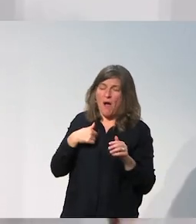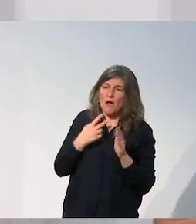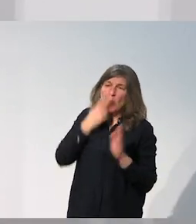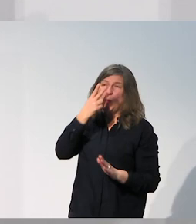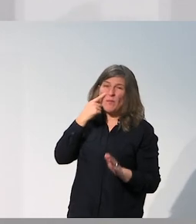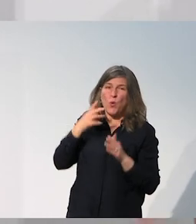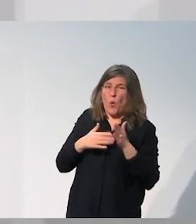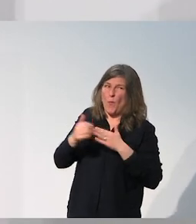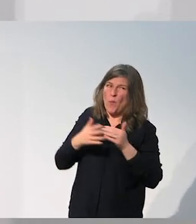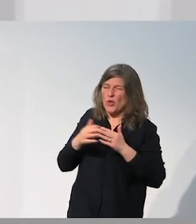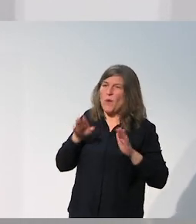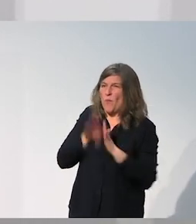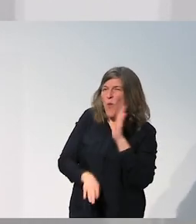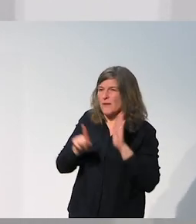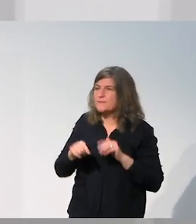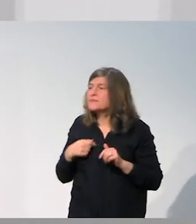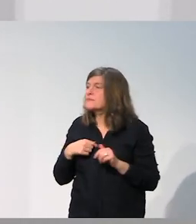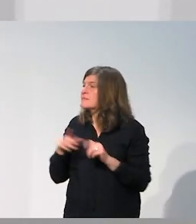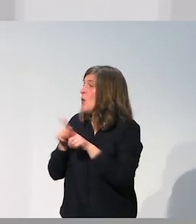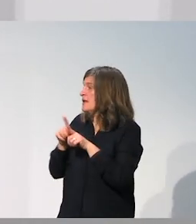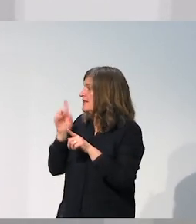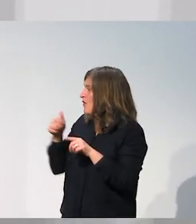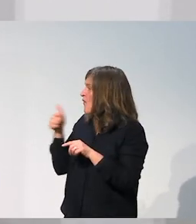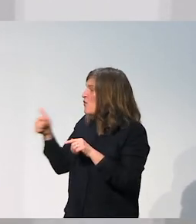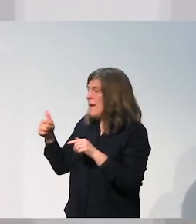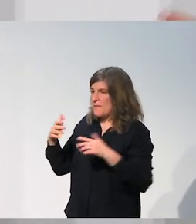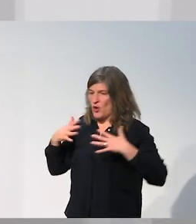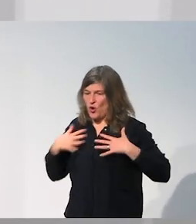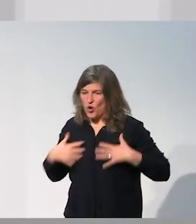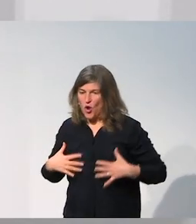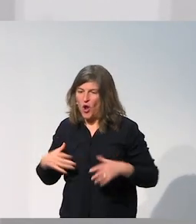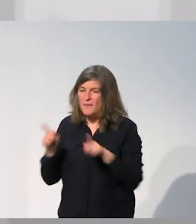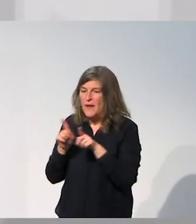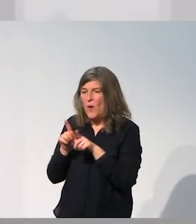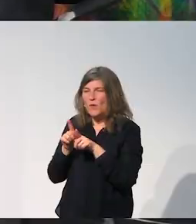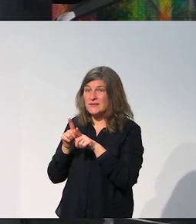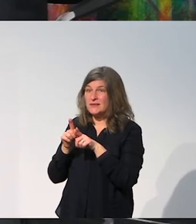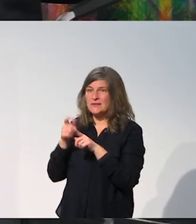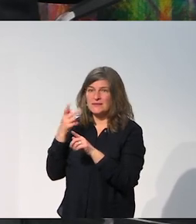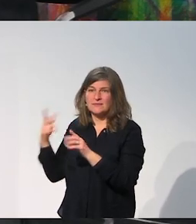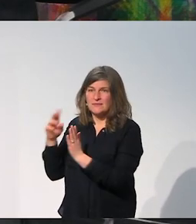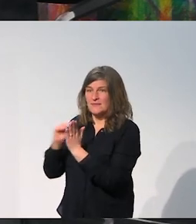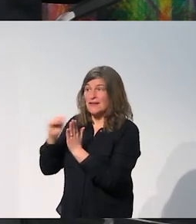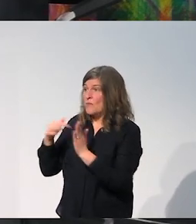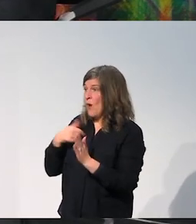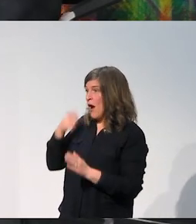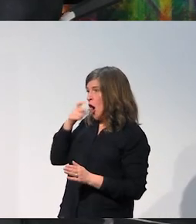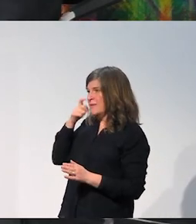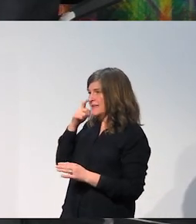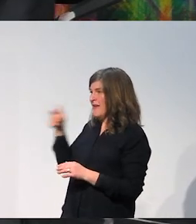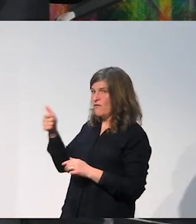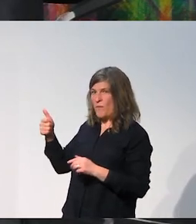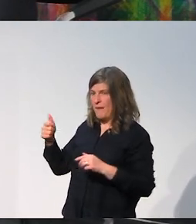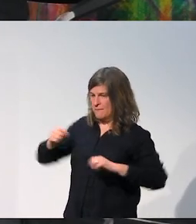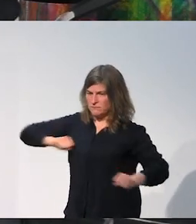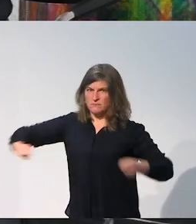une autre rencontre, que je pose votre propre rapport au corps et à votre façon d'écrire, parce que je vous observe depuis une heure parler et je vois qu'il y a